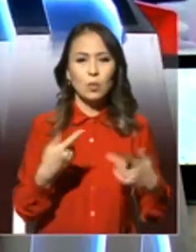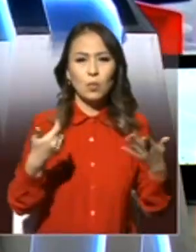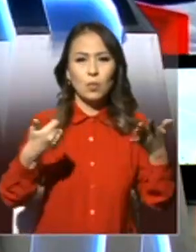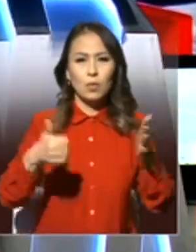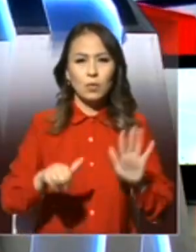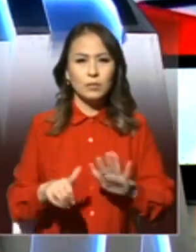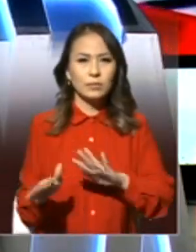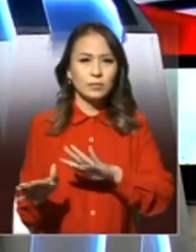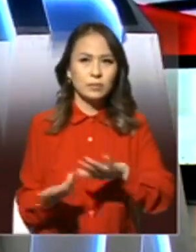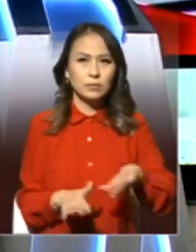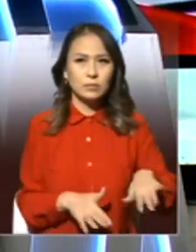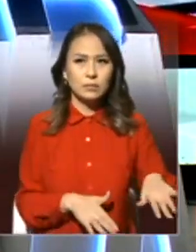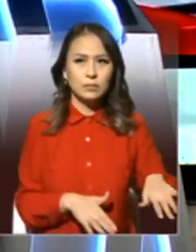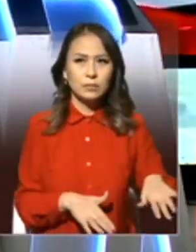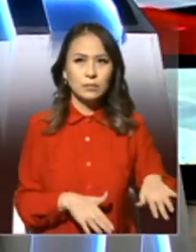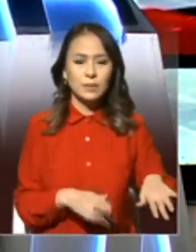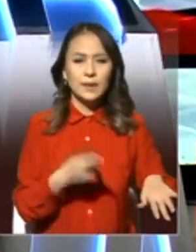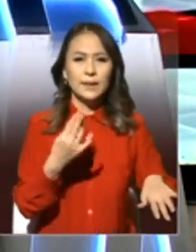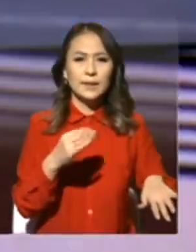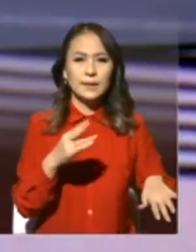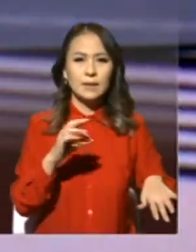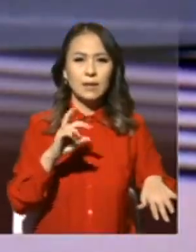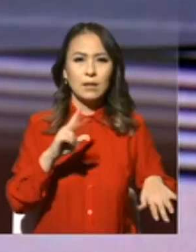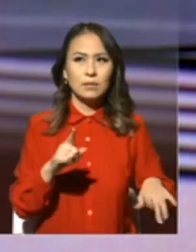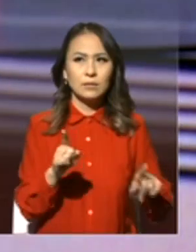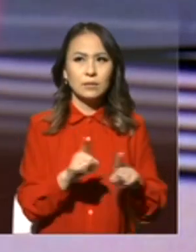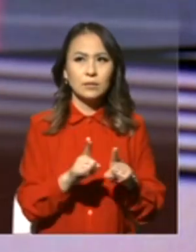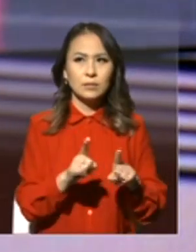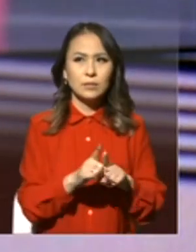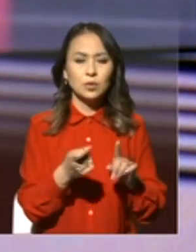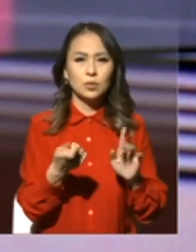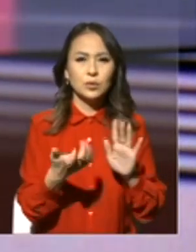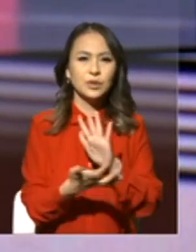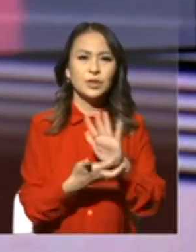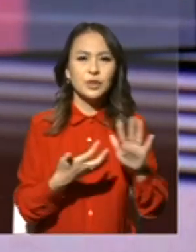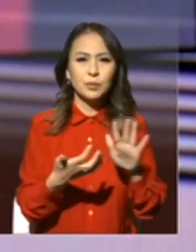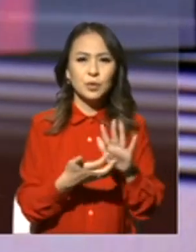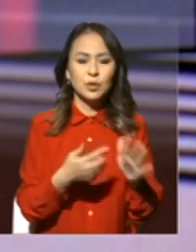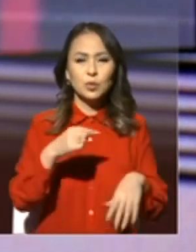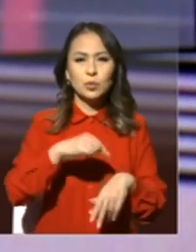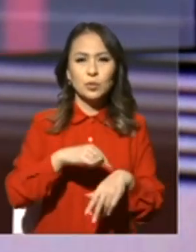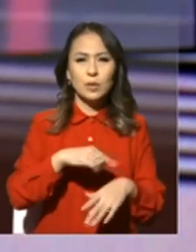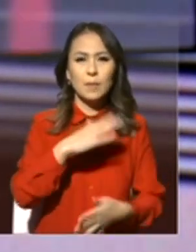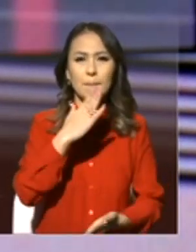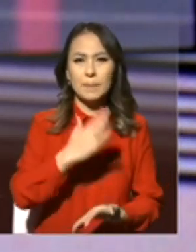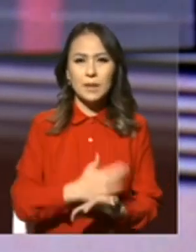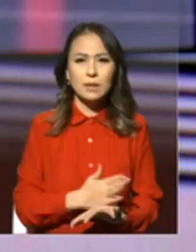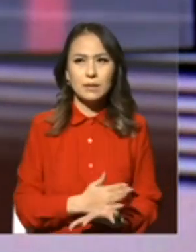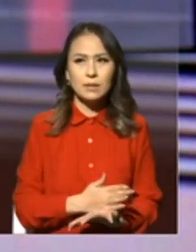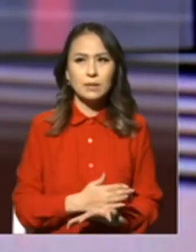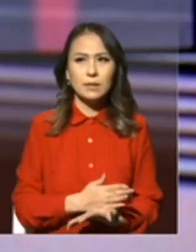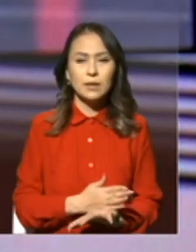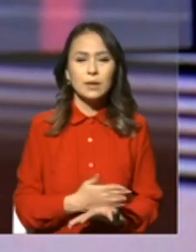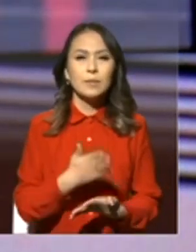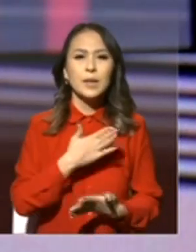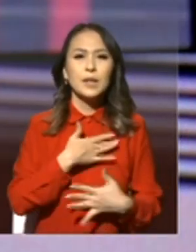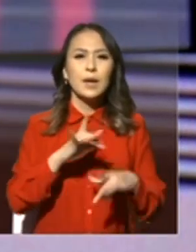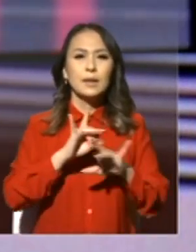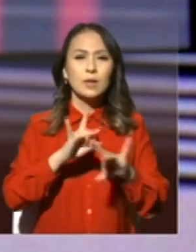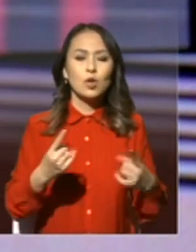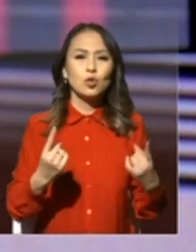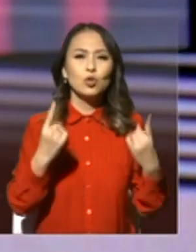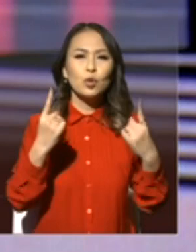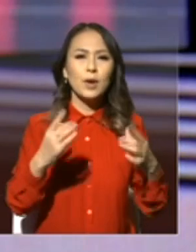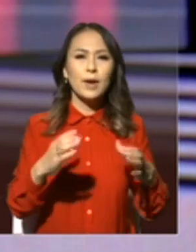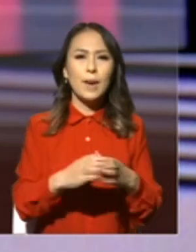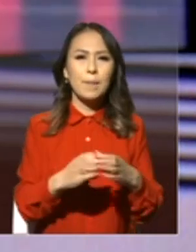болды. Осы дизель отынды жетпеушілігі байқалады. Неге десеңіздер, ана жаңа айтқандай, үлкен